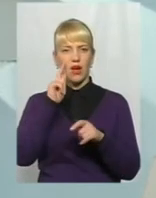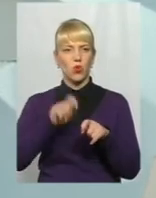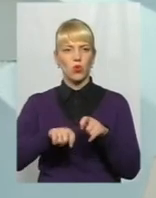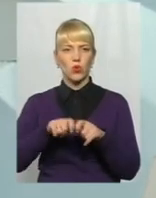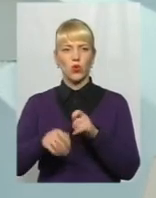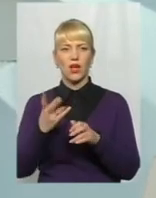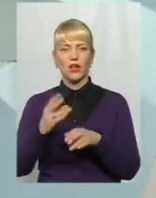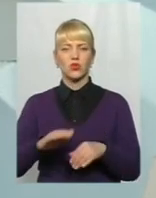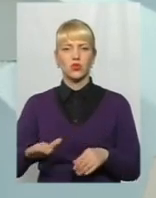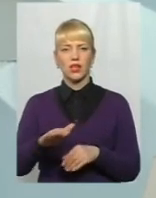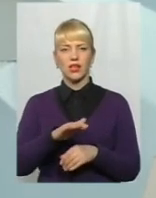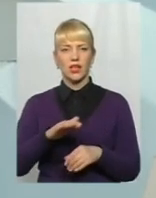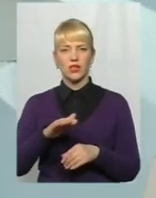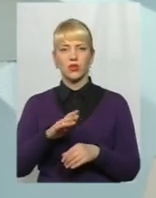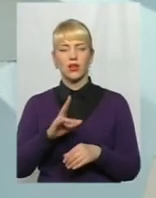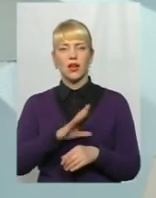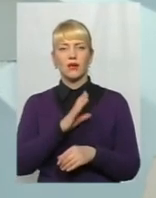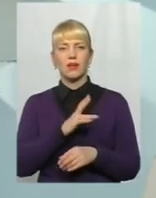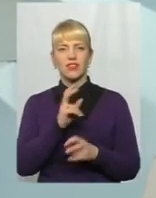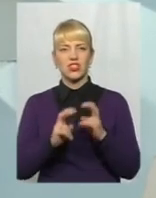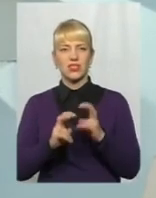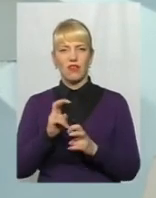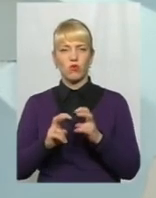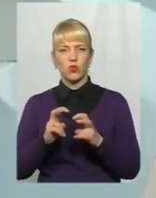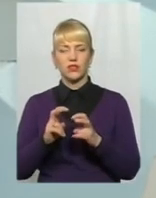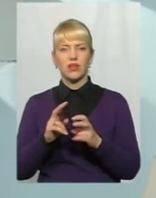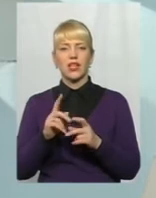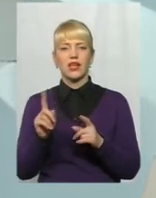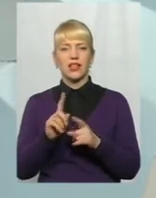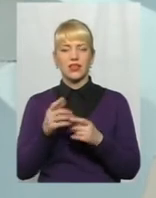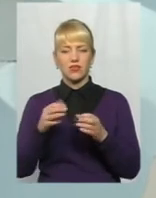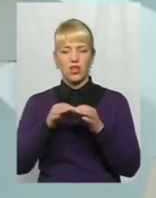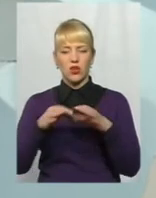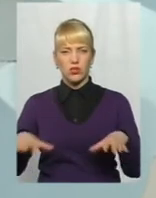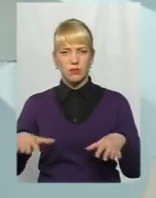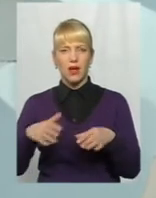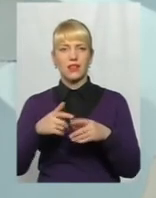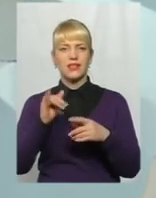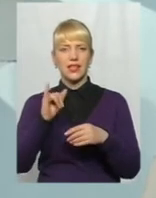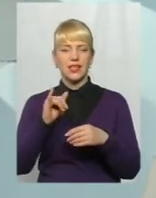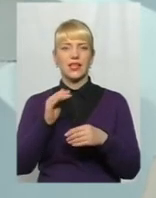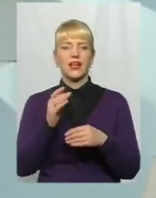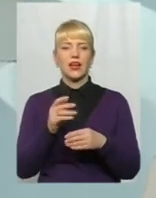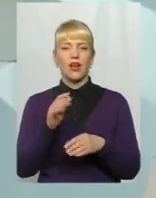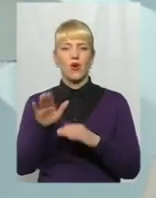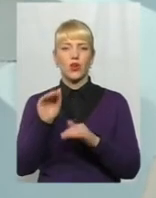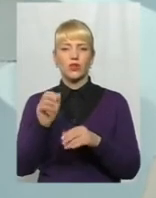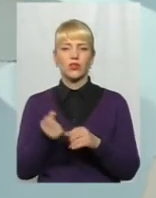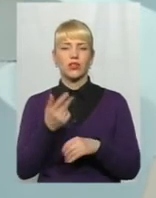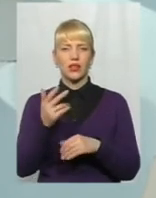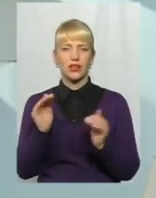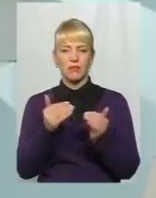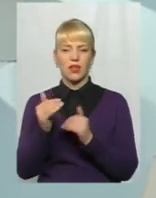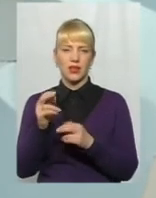якщо на території бувших заводів, ну, які розпалися, орендують декілька малих підприємств, вони і